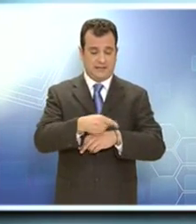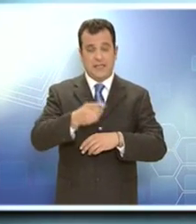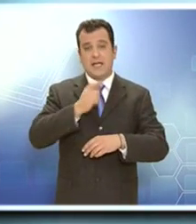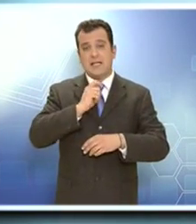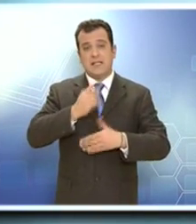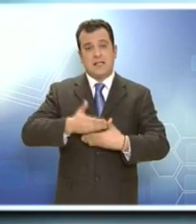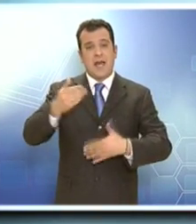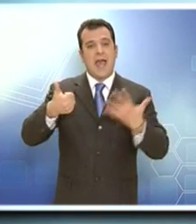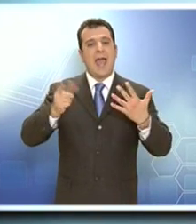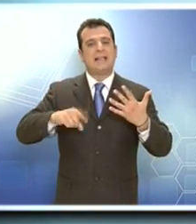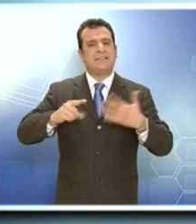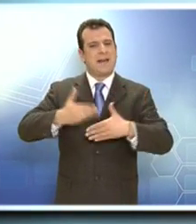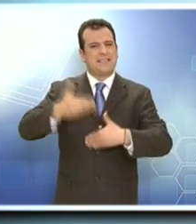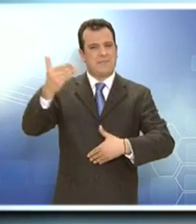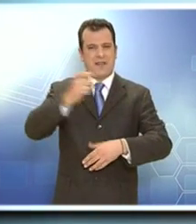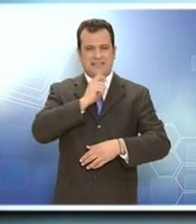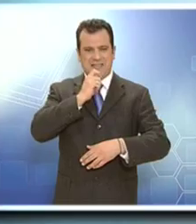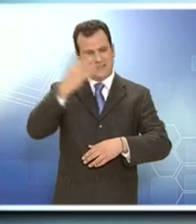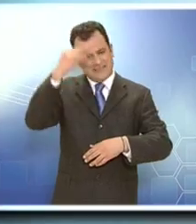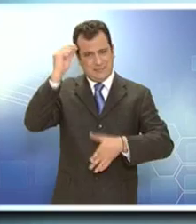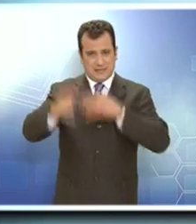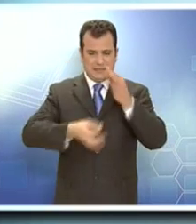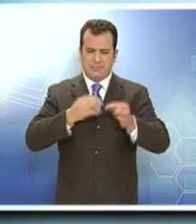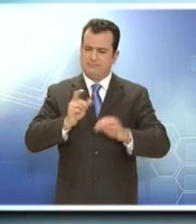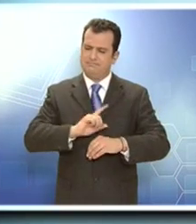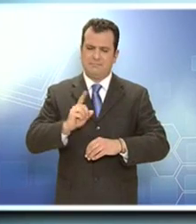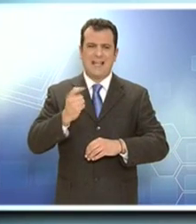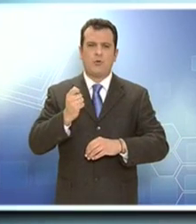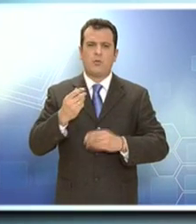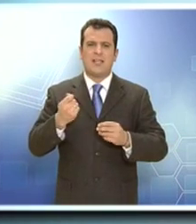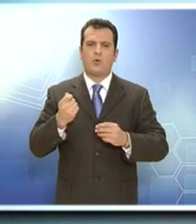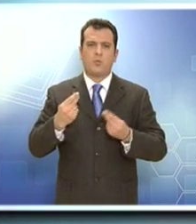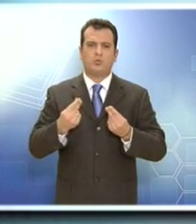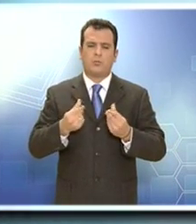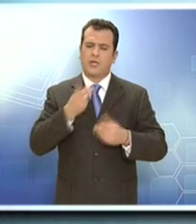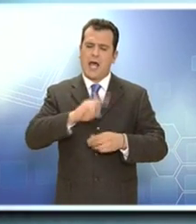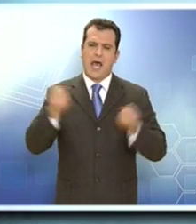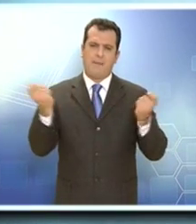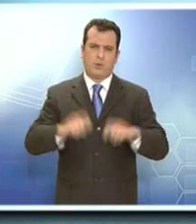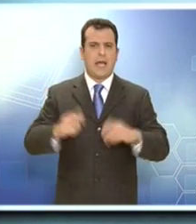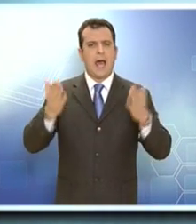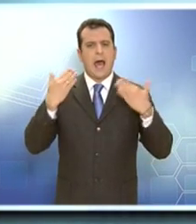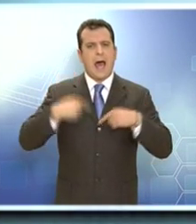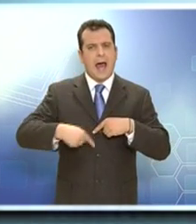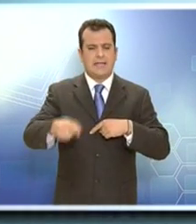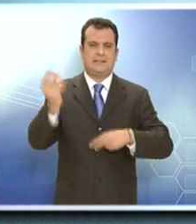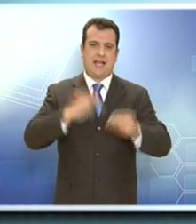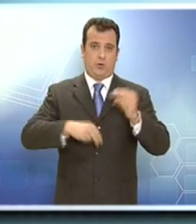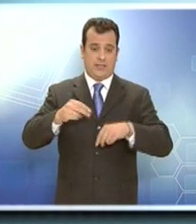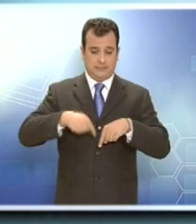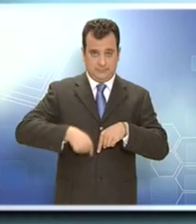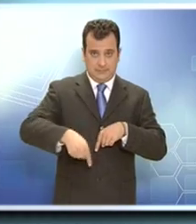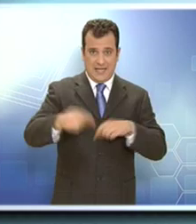του στην εφημερίδα 6 μέρες, ο Αλέξης Τσίπρας απορρίπτει την οικονομική πολιτική και προβλέπει εκλογές την άνοιξη. Νομίζω ότι θα πάμε σε έναν χειμώνα ο οποίος θα